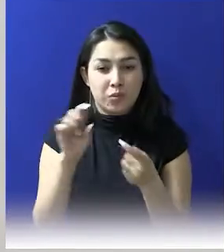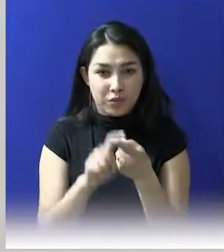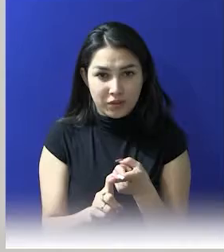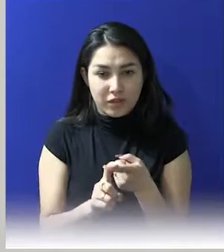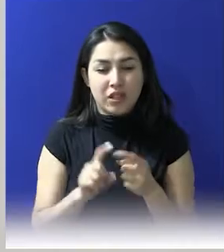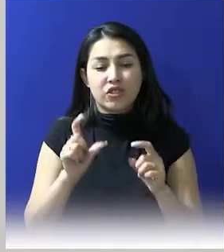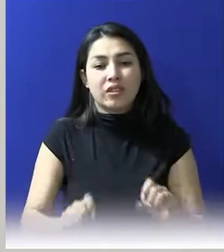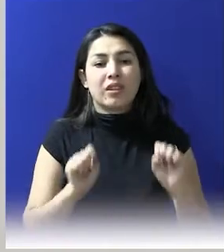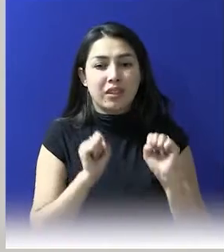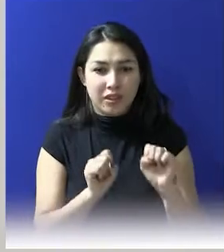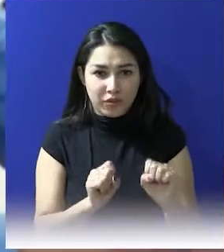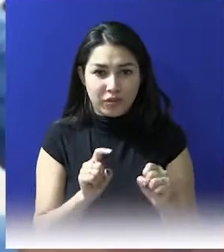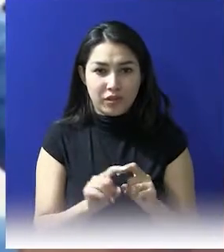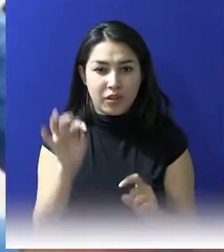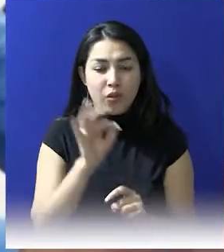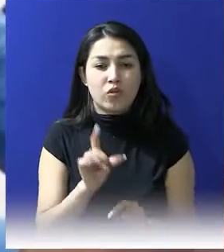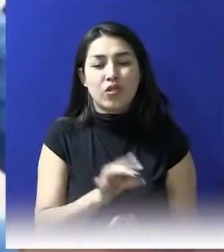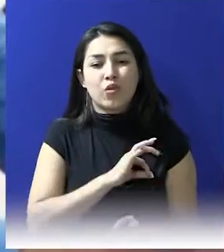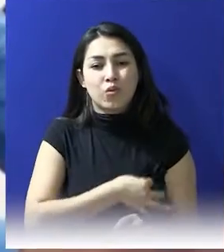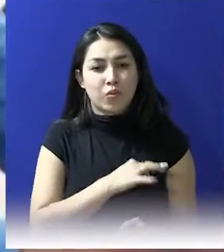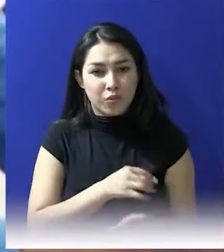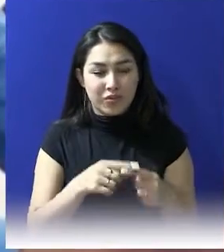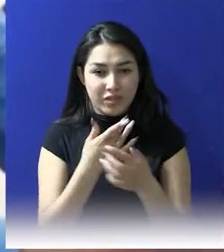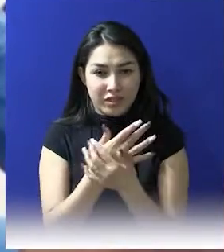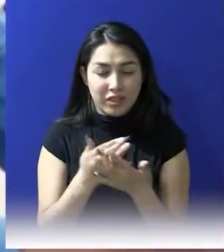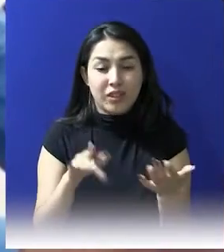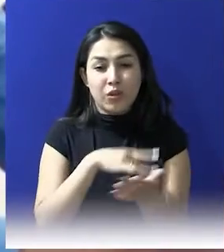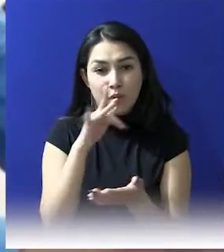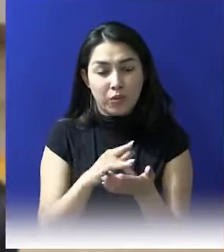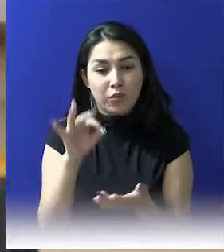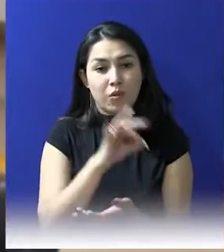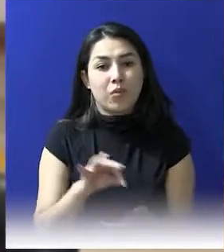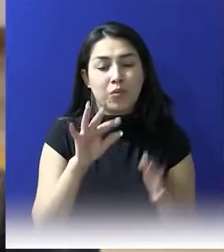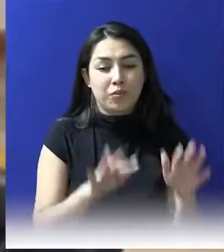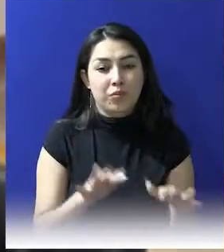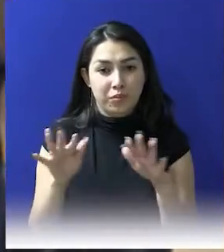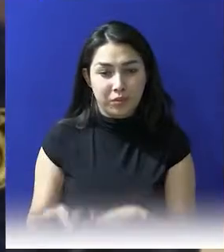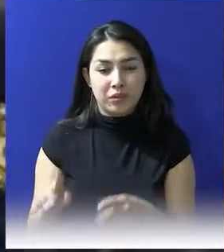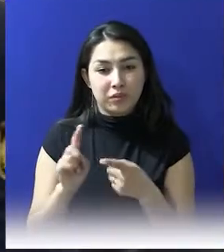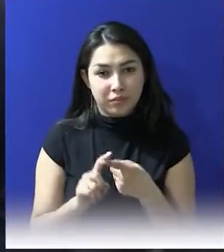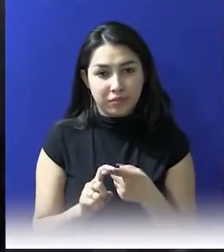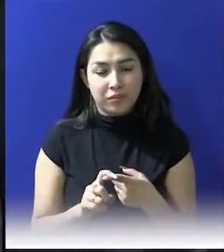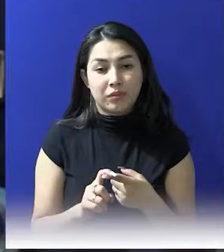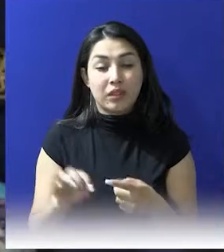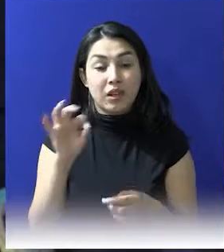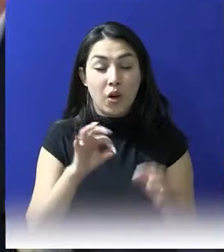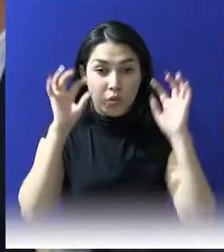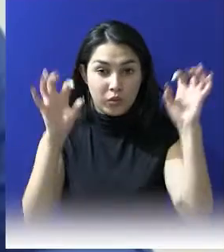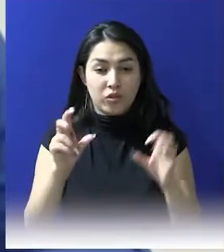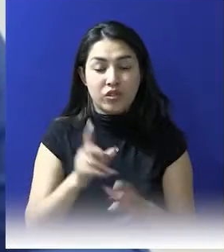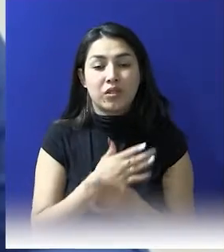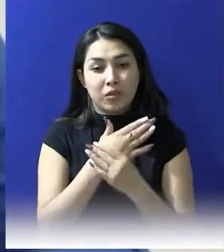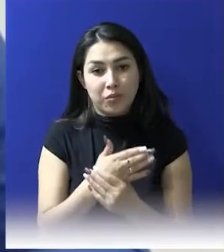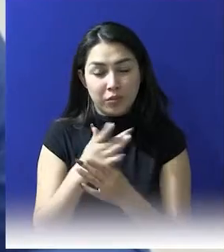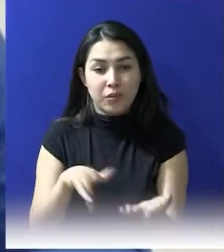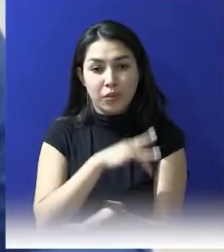адвокаттар алқасы, заң консультанттардың палатасы және қалалық жұмыспен қамту орталығының қызметкерлері атсалысты. Заңды көмек сұрап келген қала